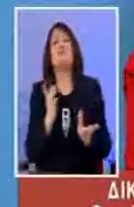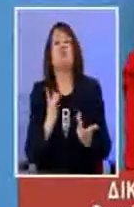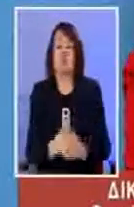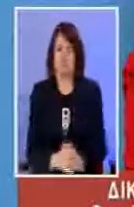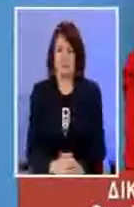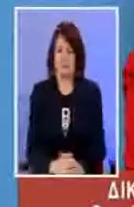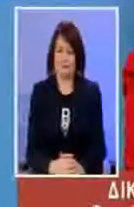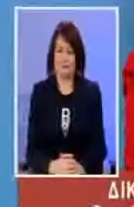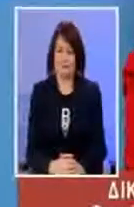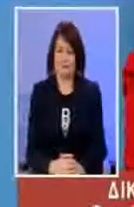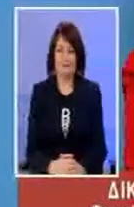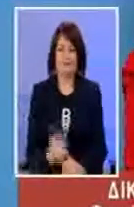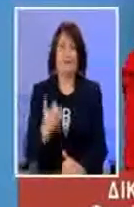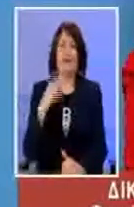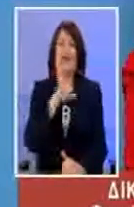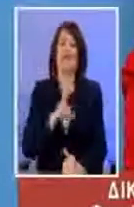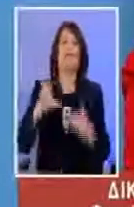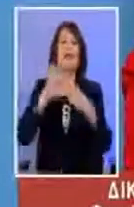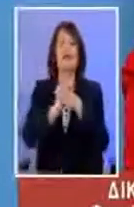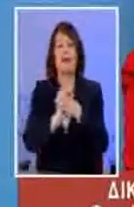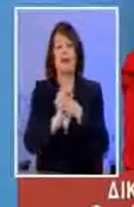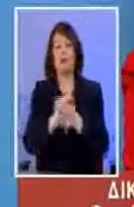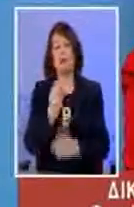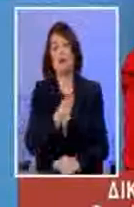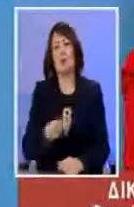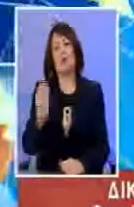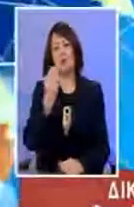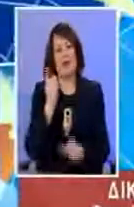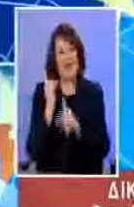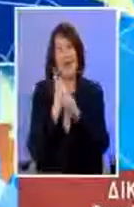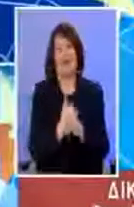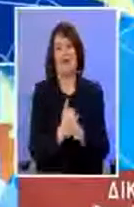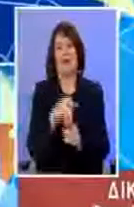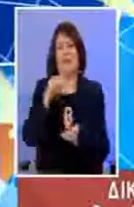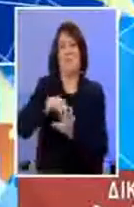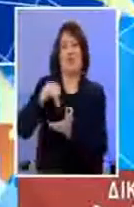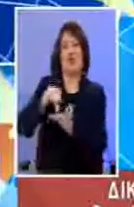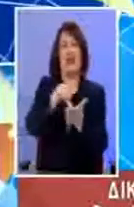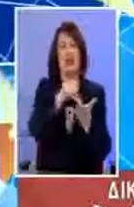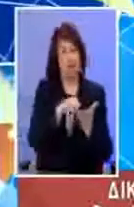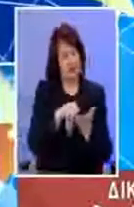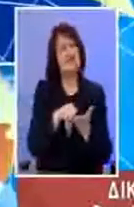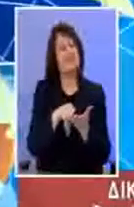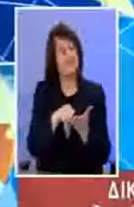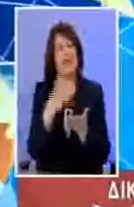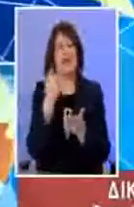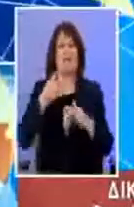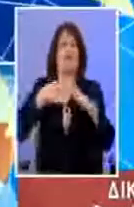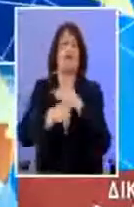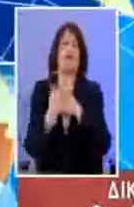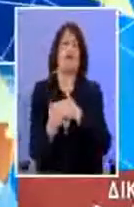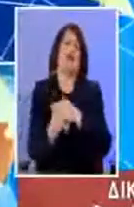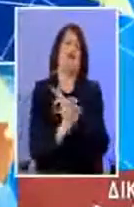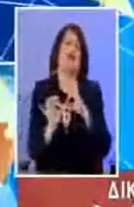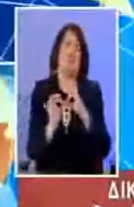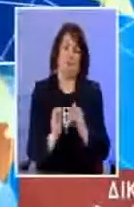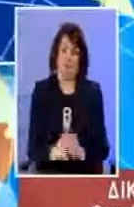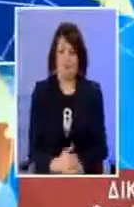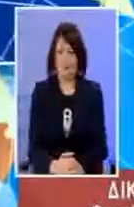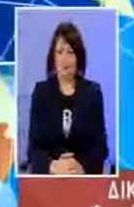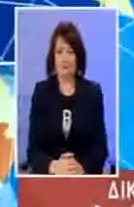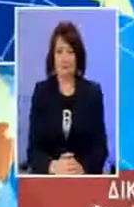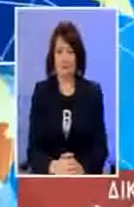Η Ευρωπαϊκή Ένωση, οι περισσότερες, ειδικά πρωτεύουσες της, είναι προσβάσιμες.